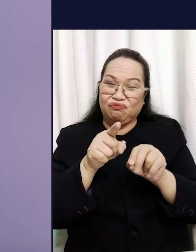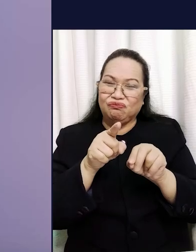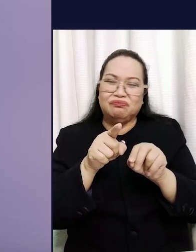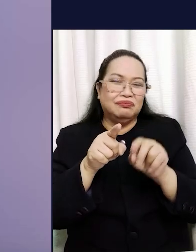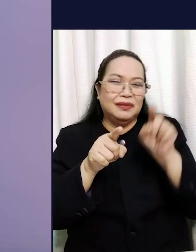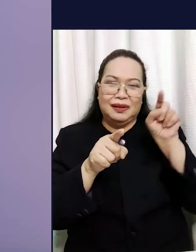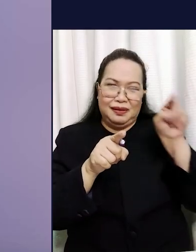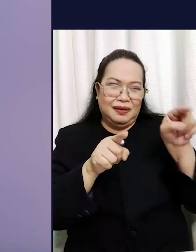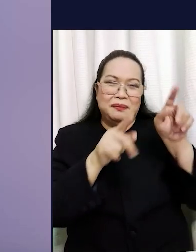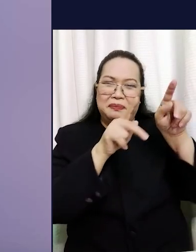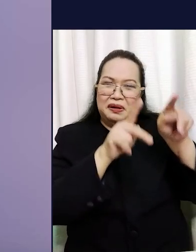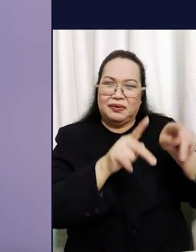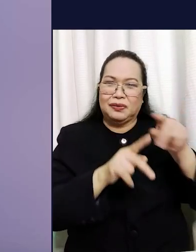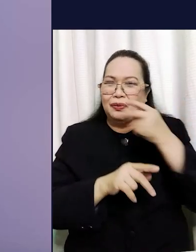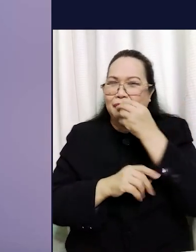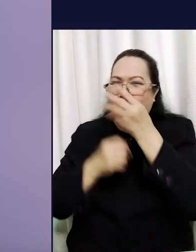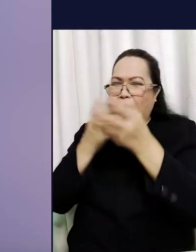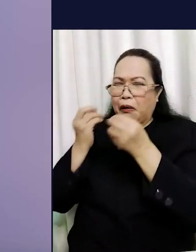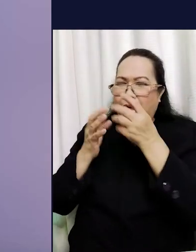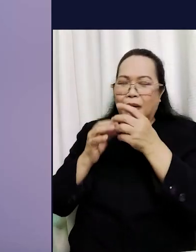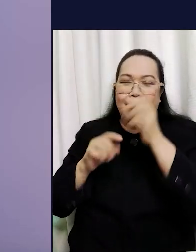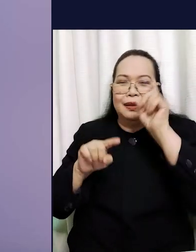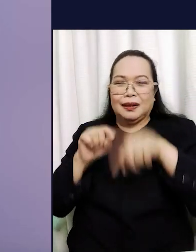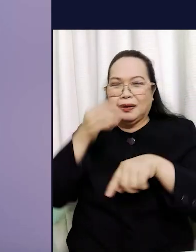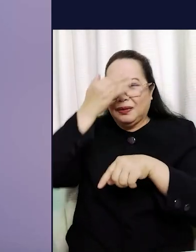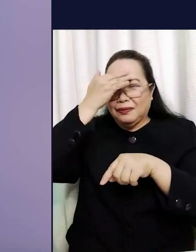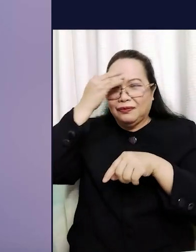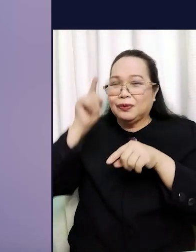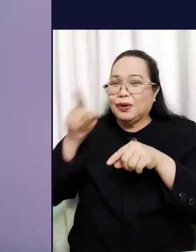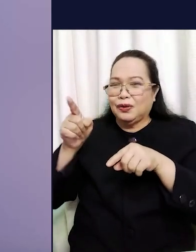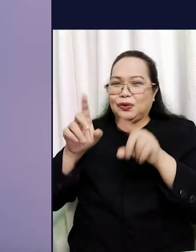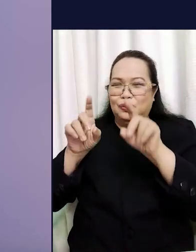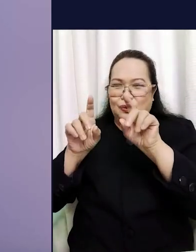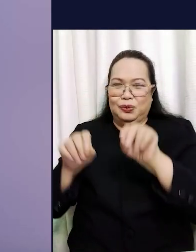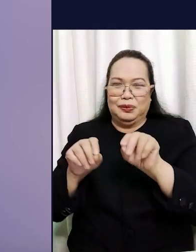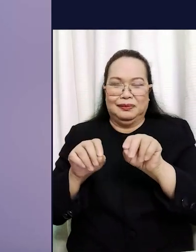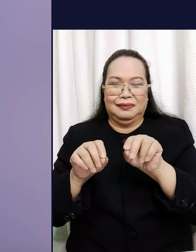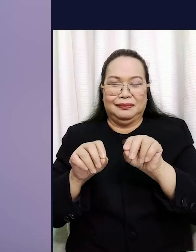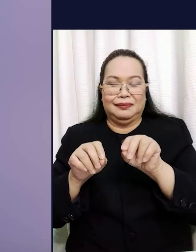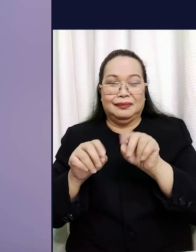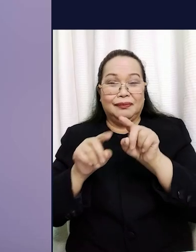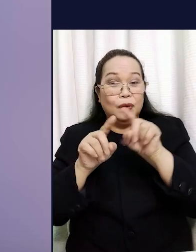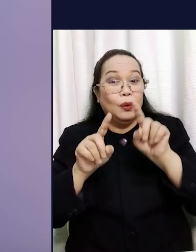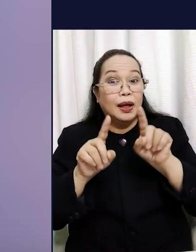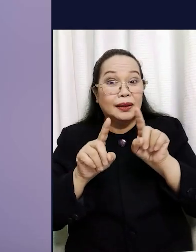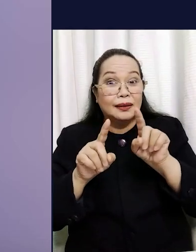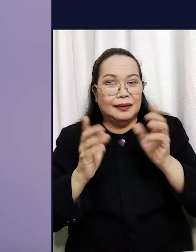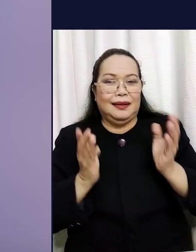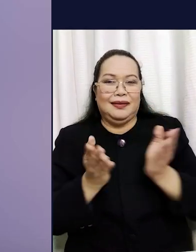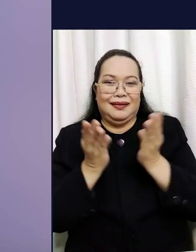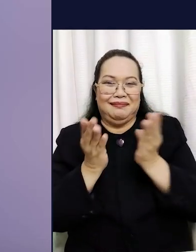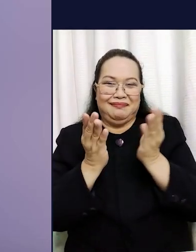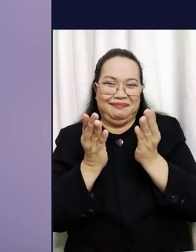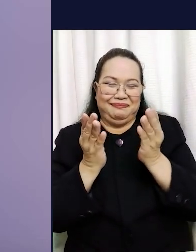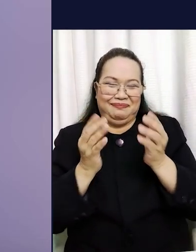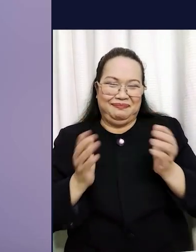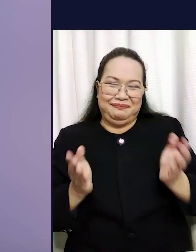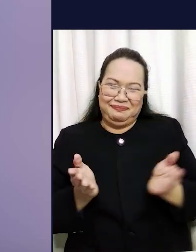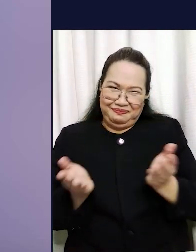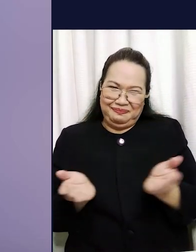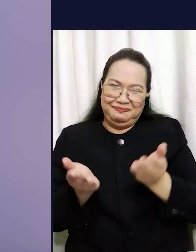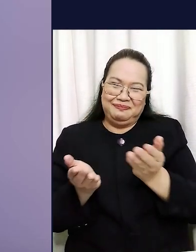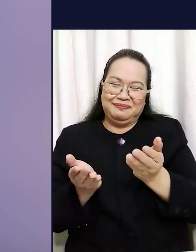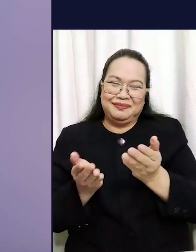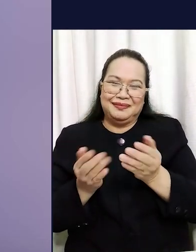nakasalubong ka, tapos biglang magpo-pour out ng kung ano pa mga bit-bitin. Parang, kailangan ko ba